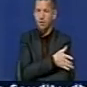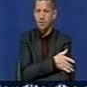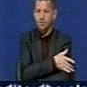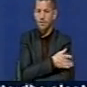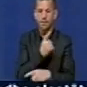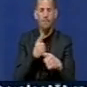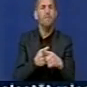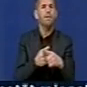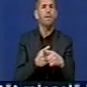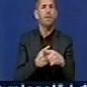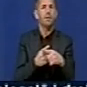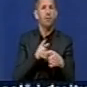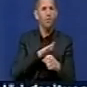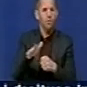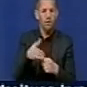kundër veprimeve.